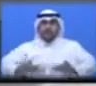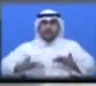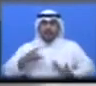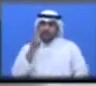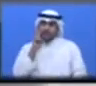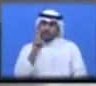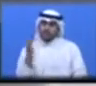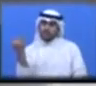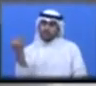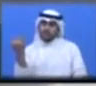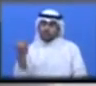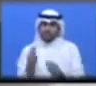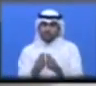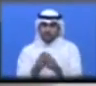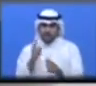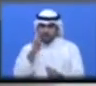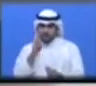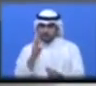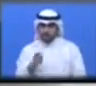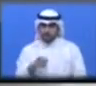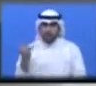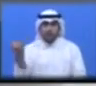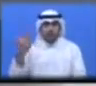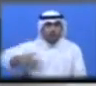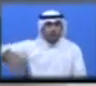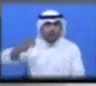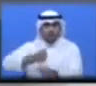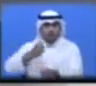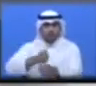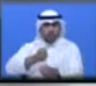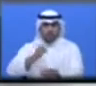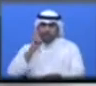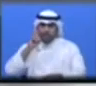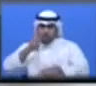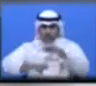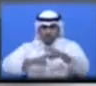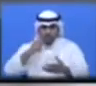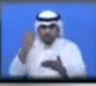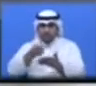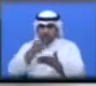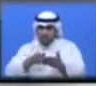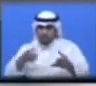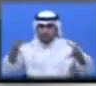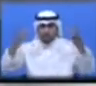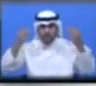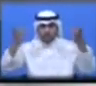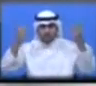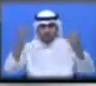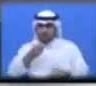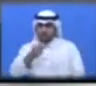العلمية المتعارف عليها من أجل خدمة وطننا. ولكن لما يجي وطننا يحتفي بنا من